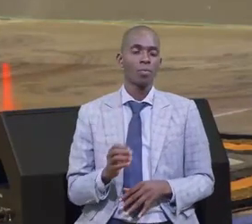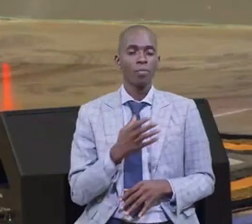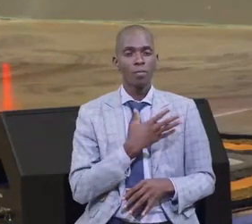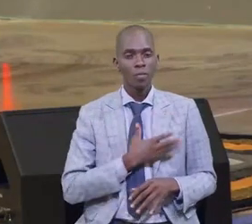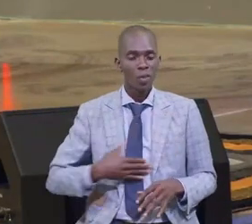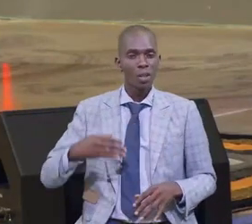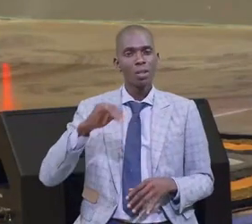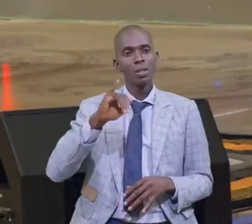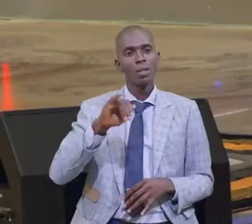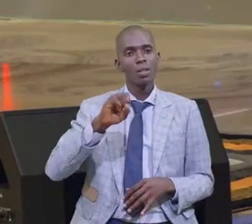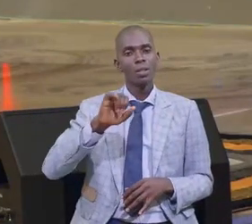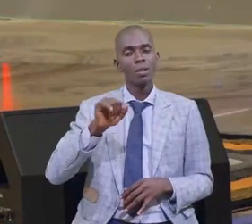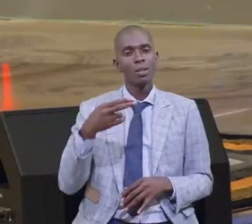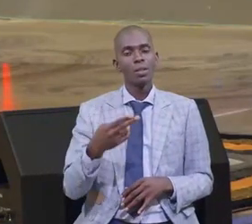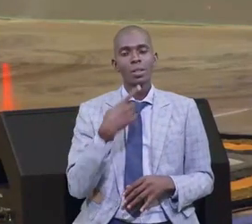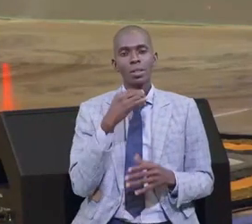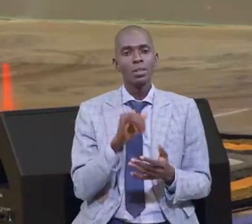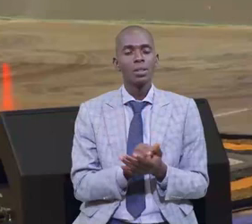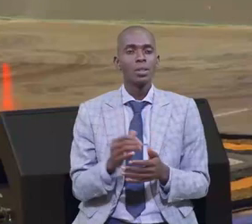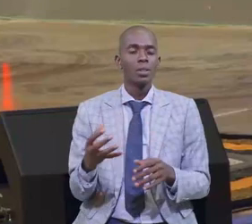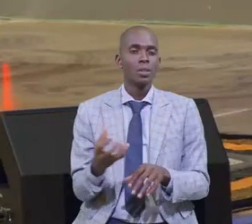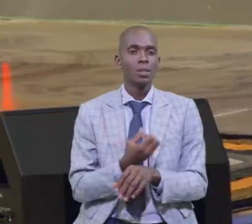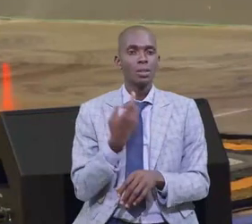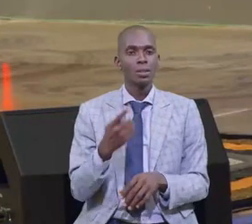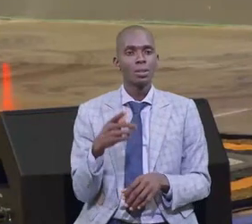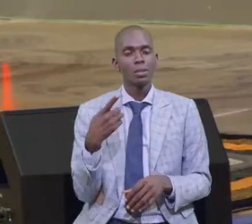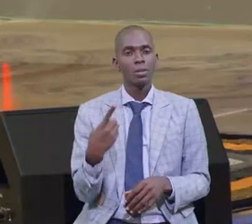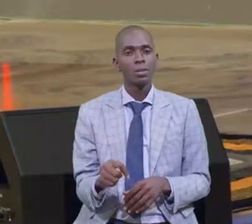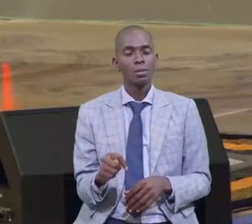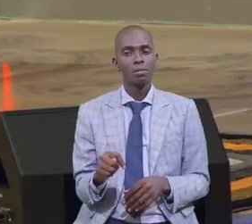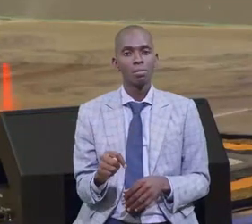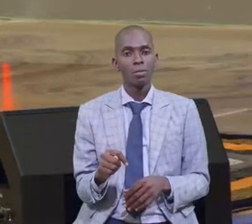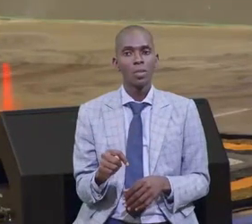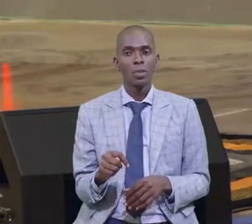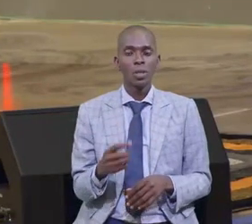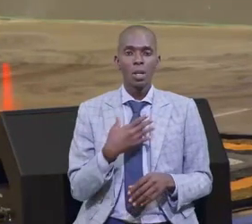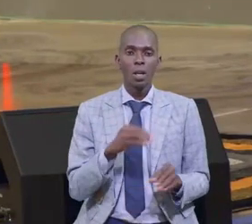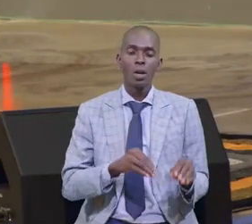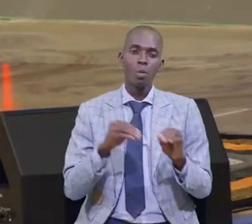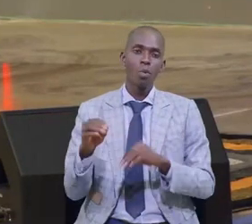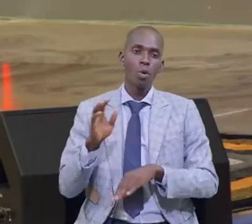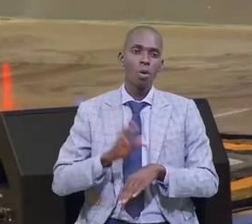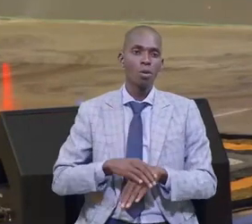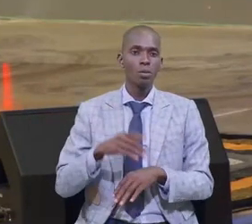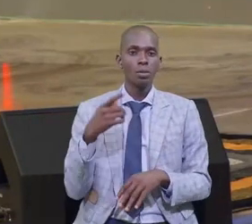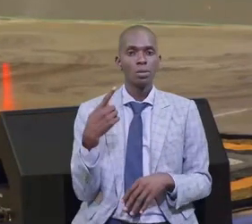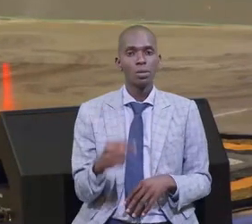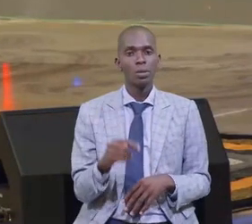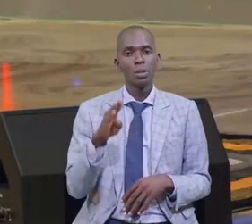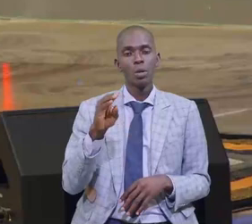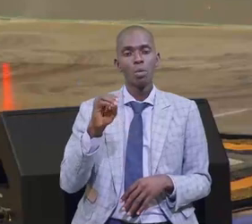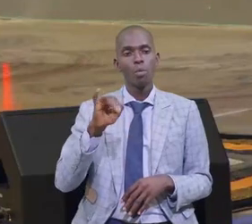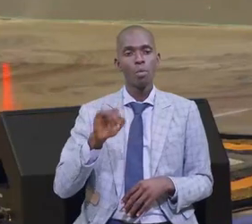Esaïe dit, prenez une masse de figues. On la prit et on l'appliqua sur l'ulcère.